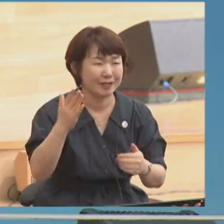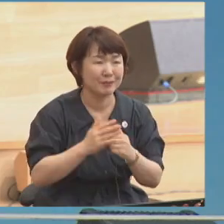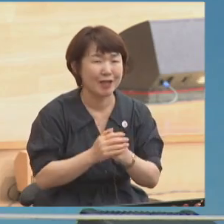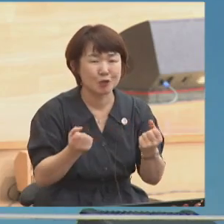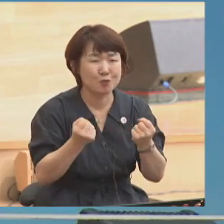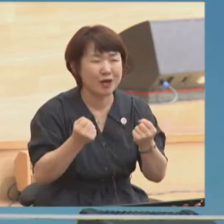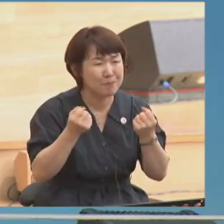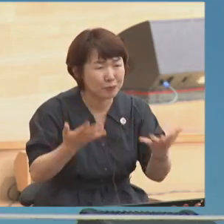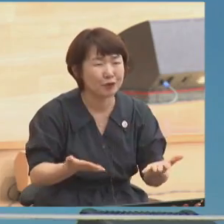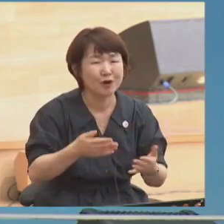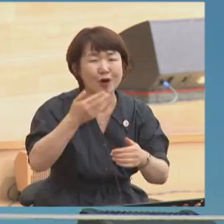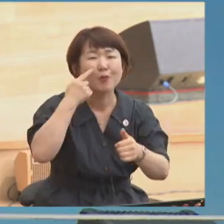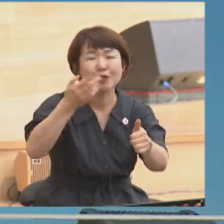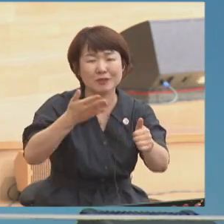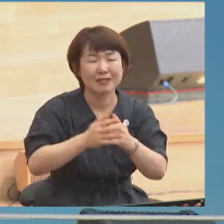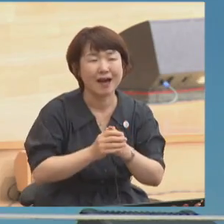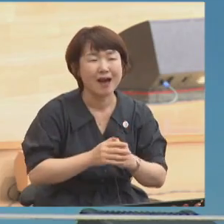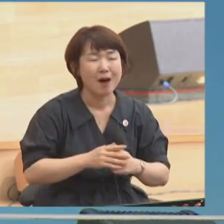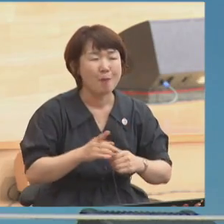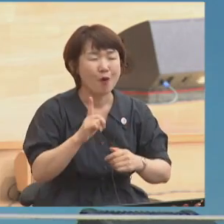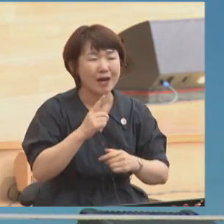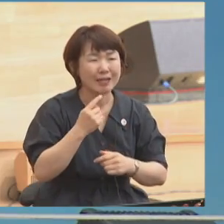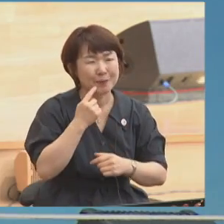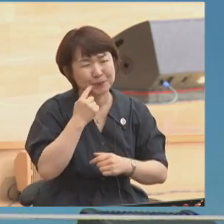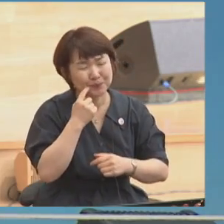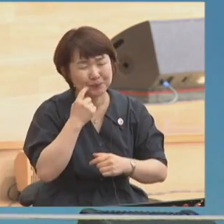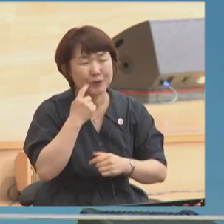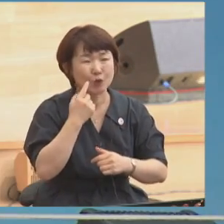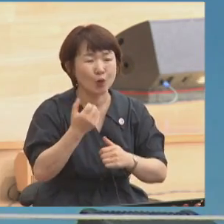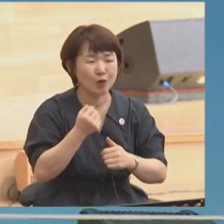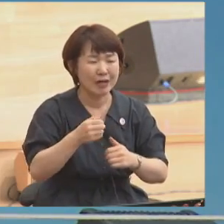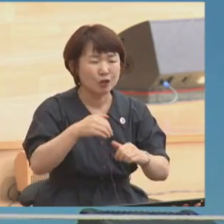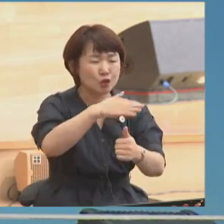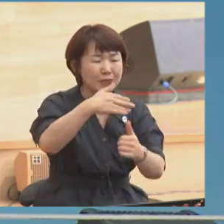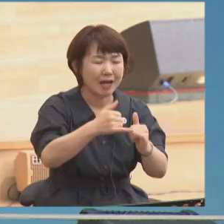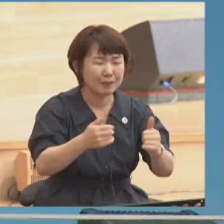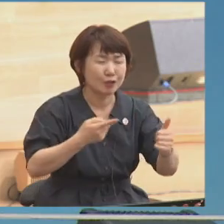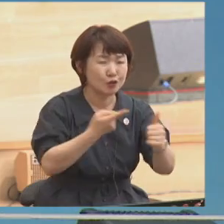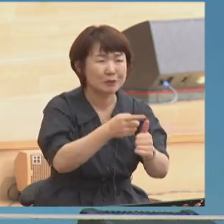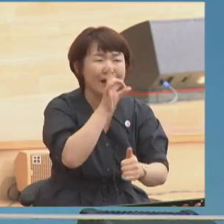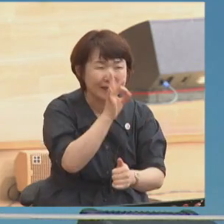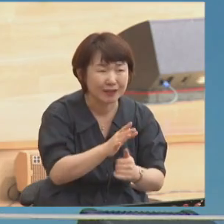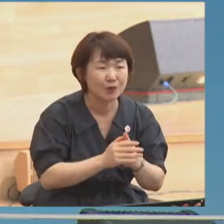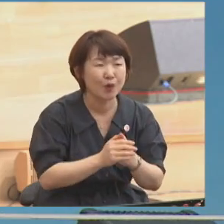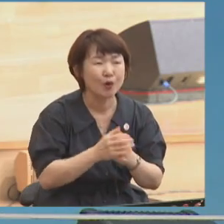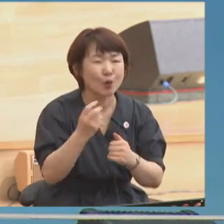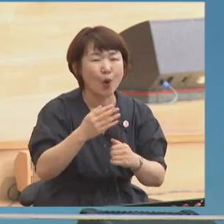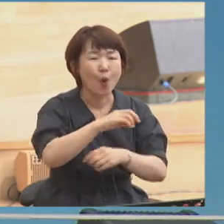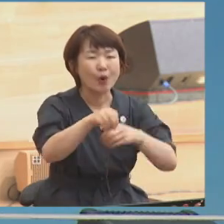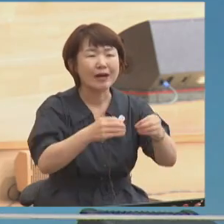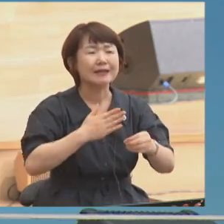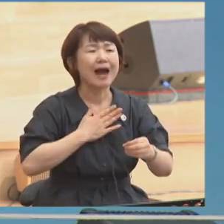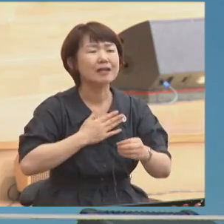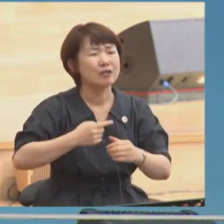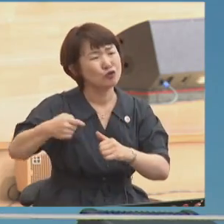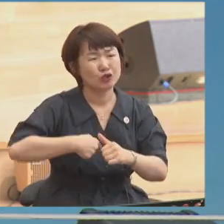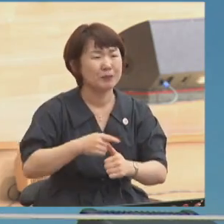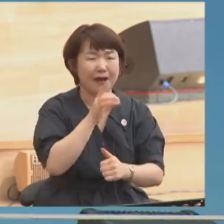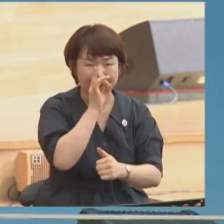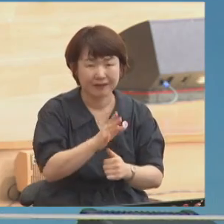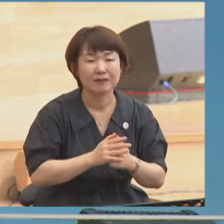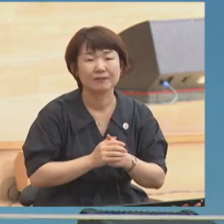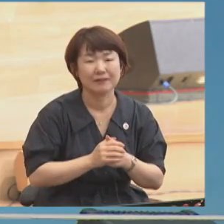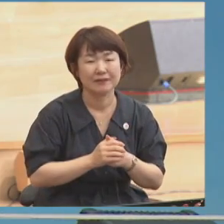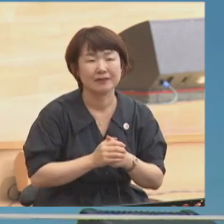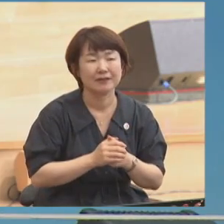풀어보십시다. 쏟아내는 이 분노의 독으로 주변 사람들을 죽여서는 안 되겠거니와 나를 죽여서는 안 될 줄